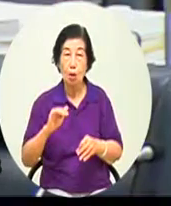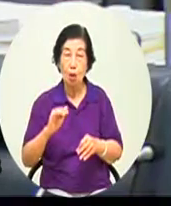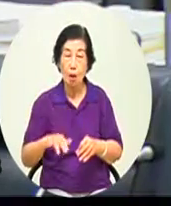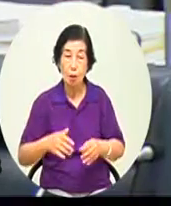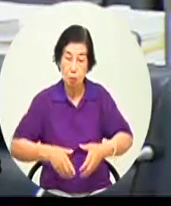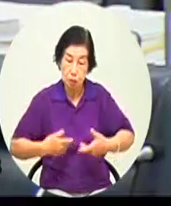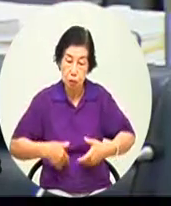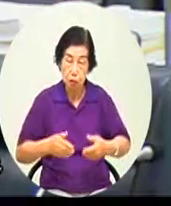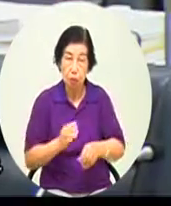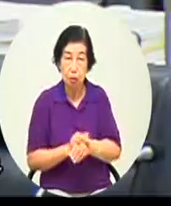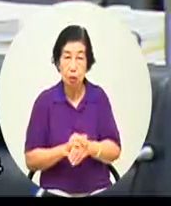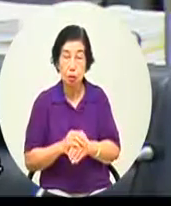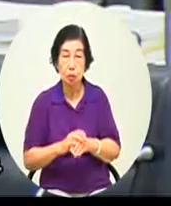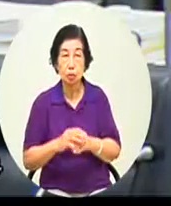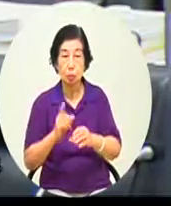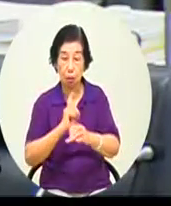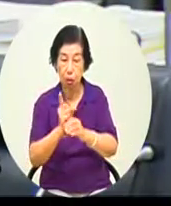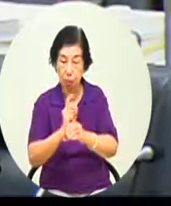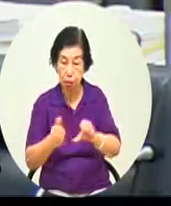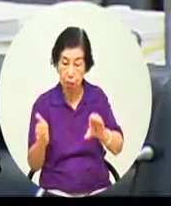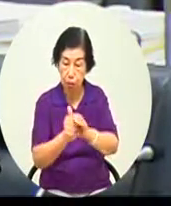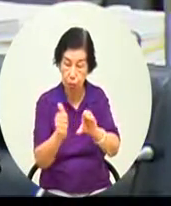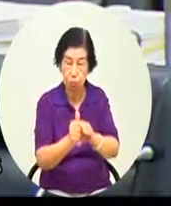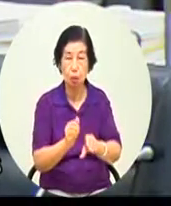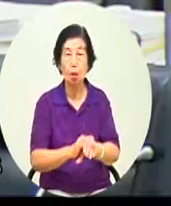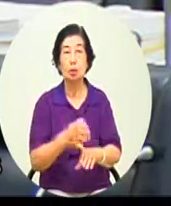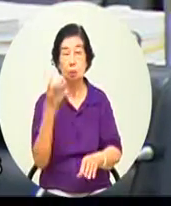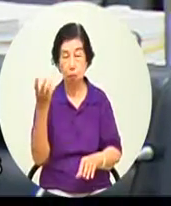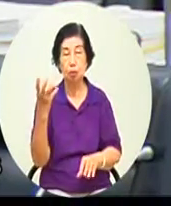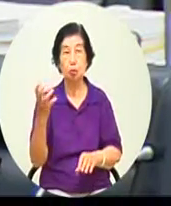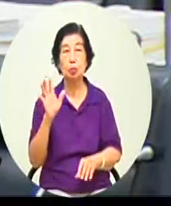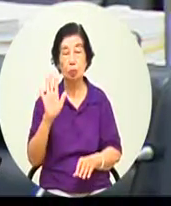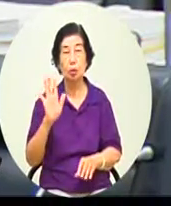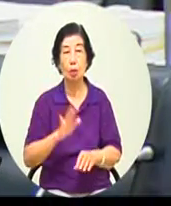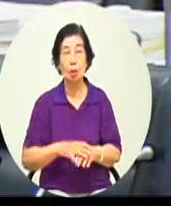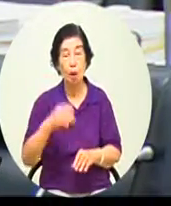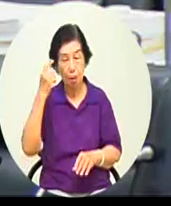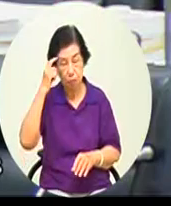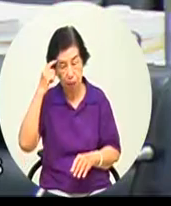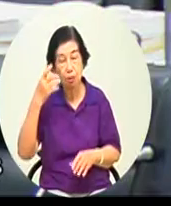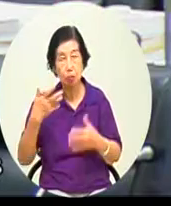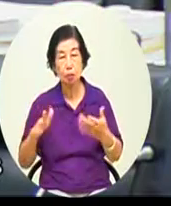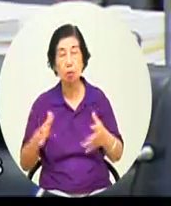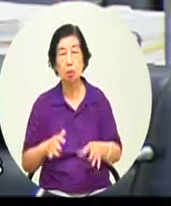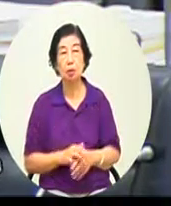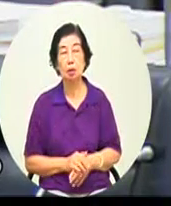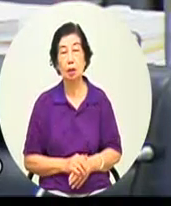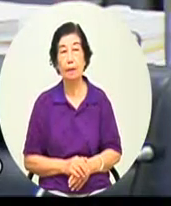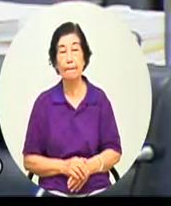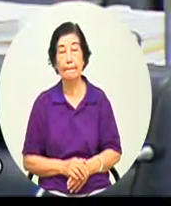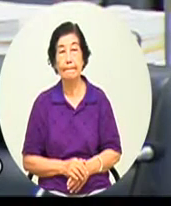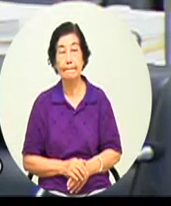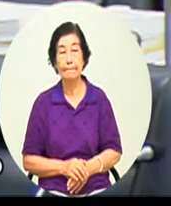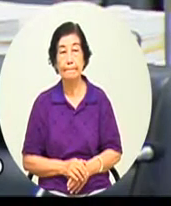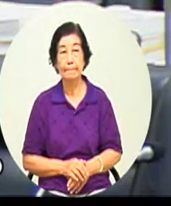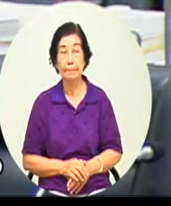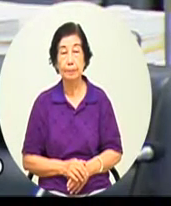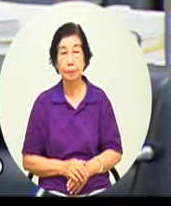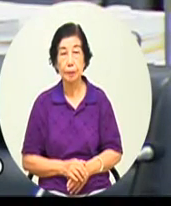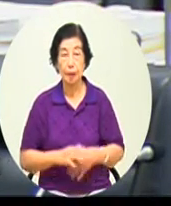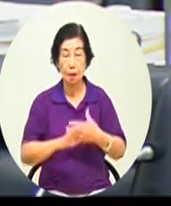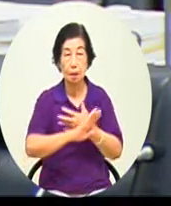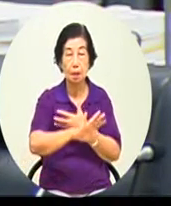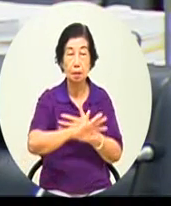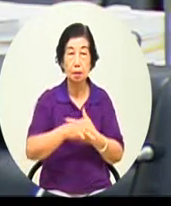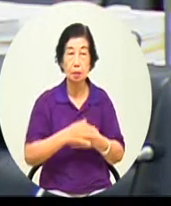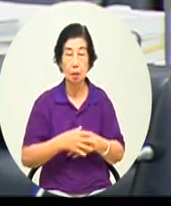分要集思广益，好不好？ 是的。 对，好，要多把关。好，你先请坐。好，那我想我还有一个问题，也